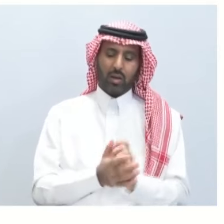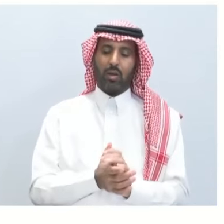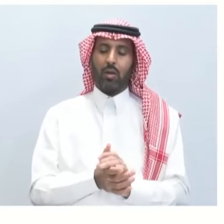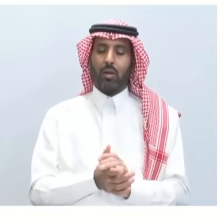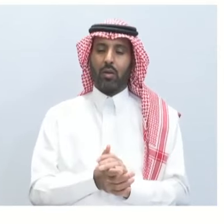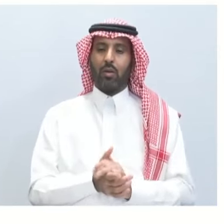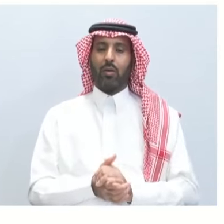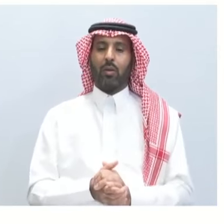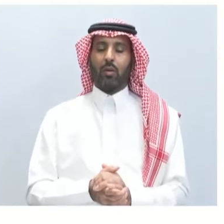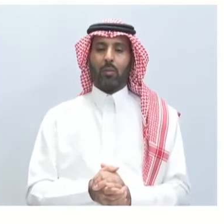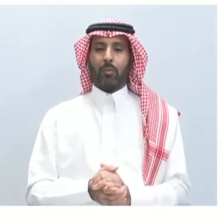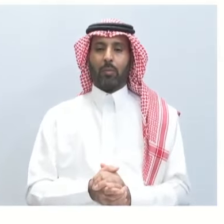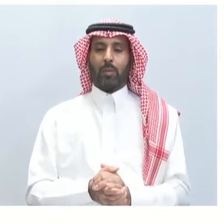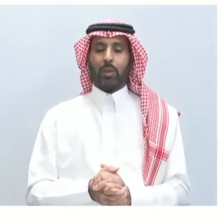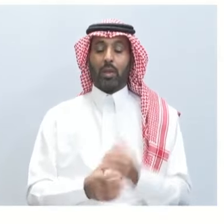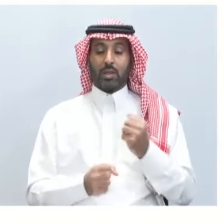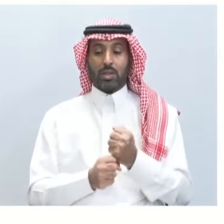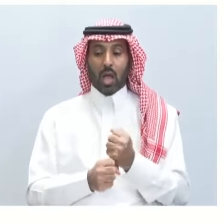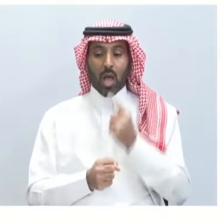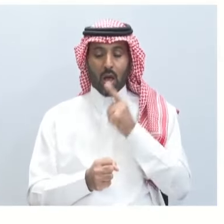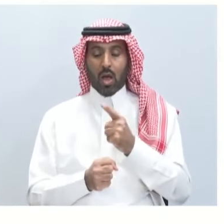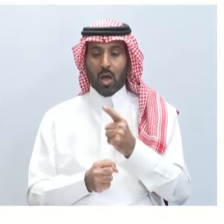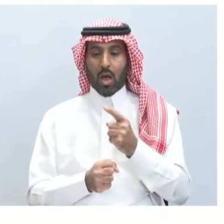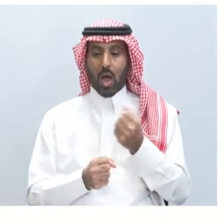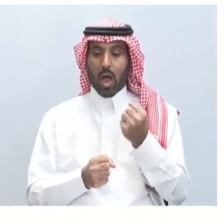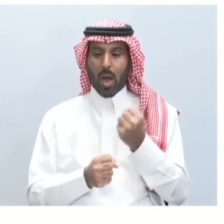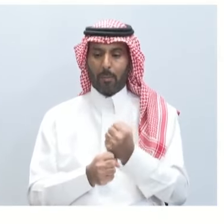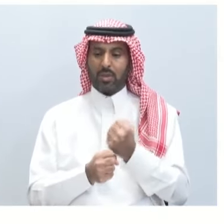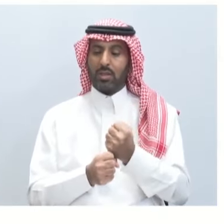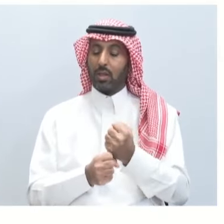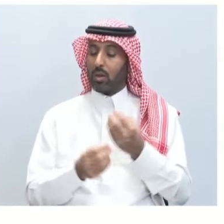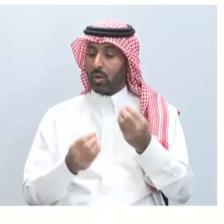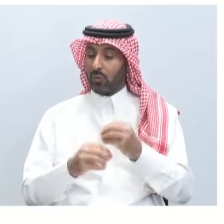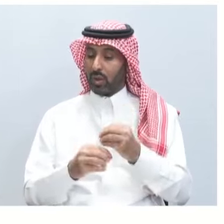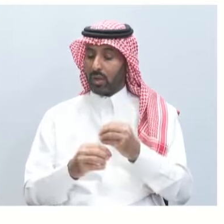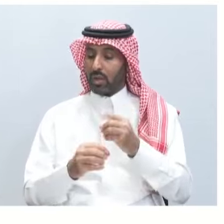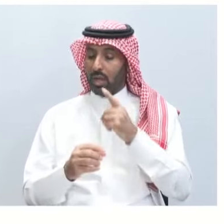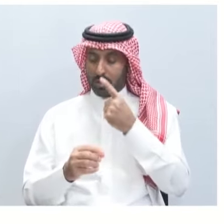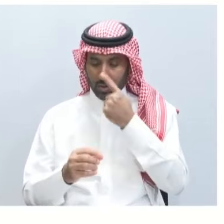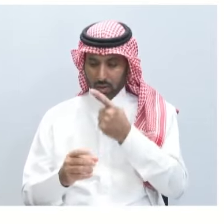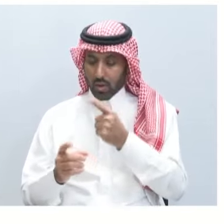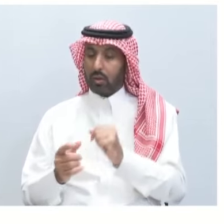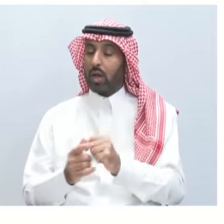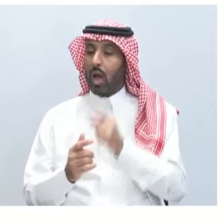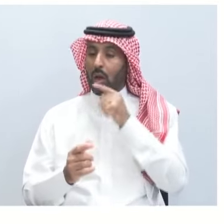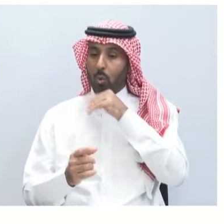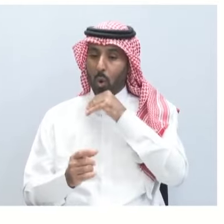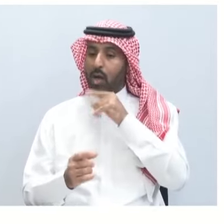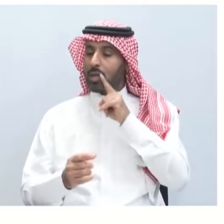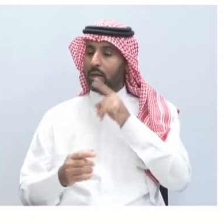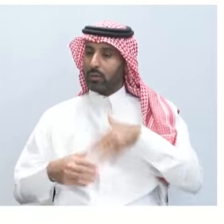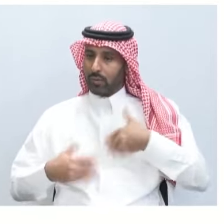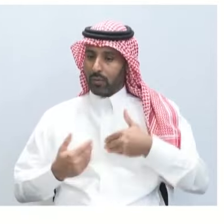صور التطبيقات ايضا ابذل ما استطيع من وقت وجهد وعمل لارضاء والدي وادخال السرور